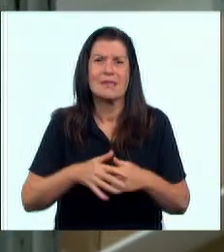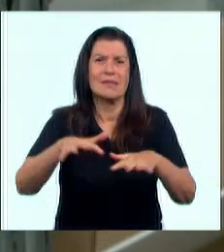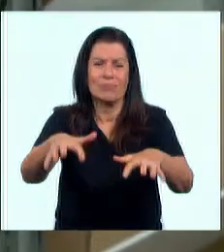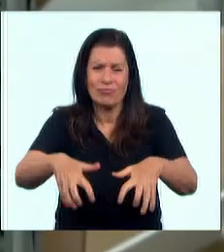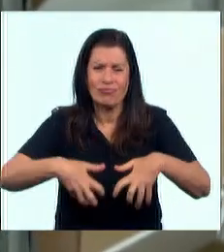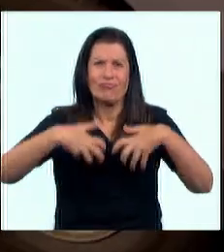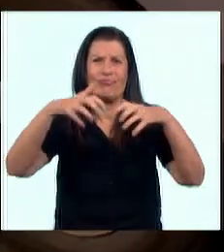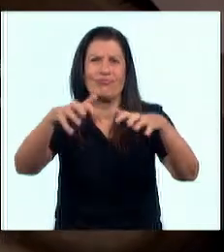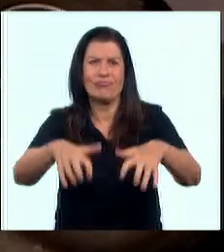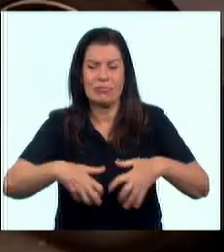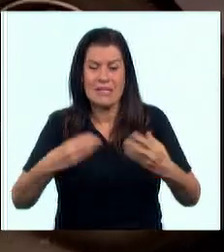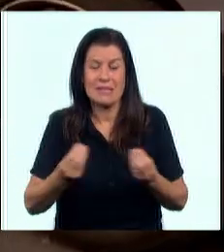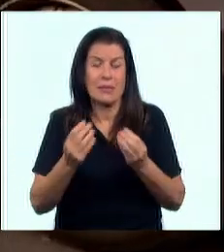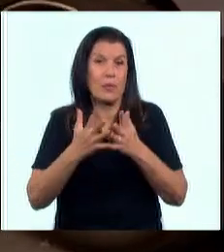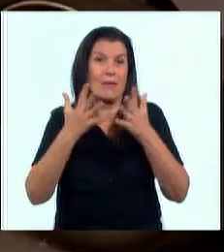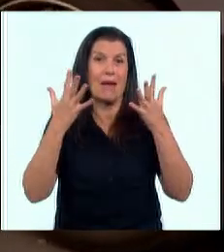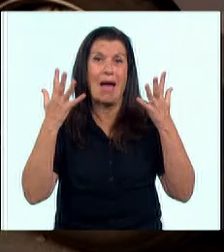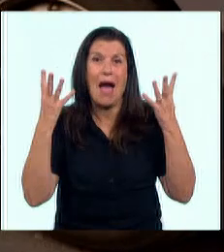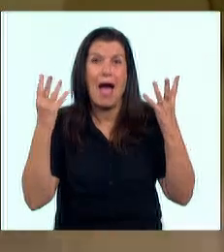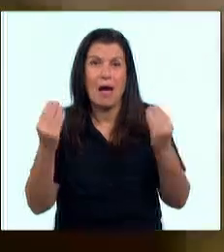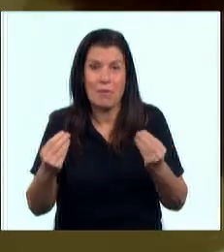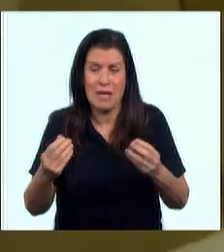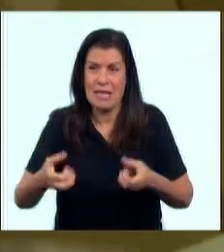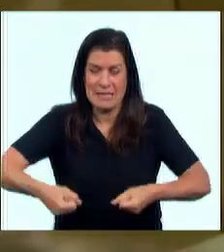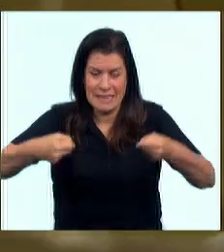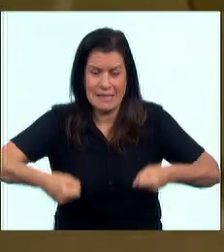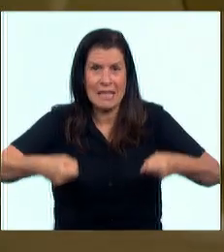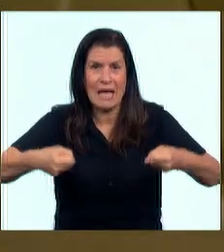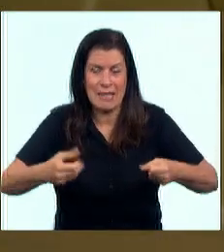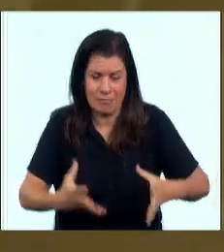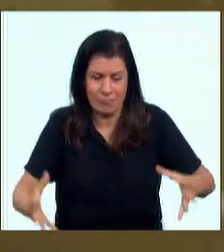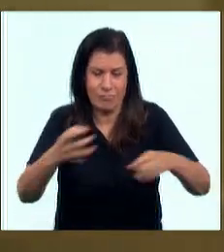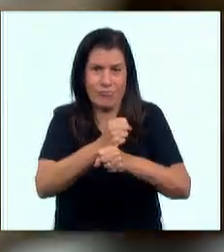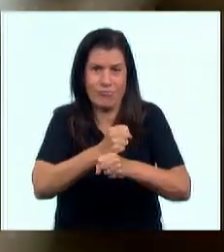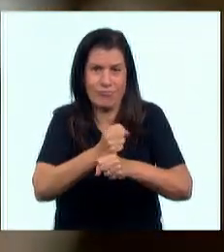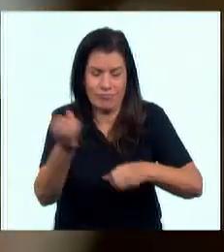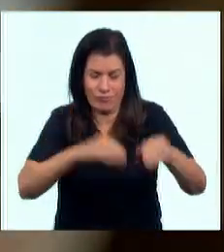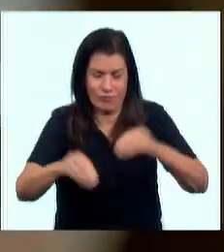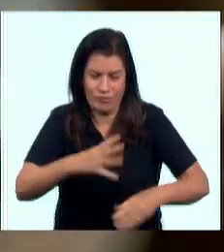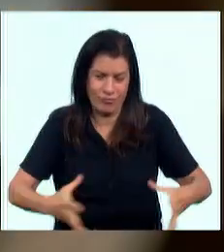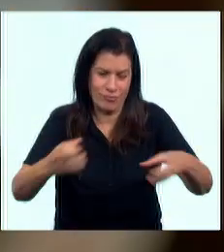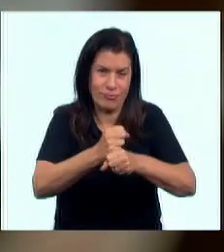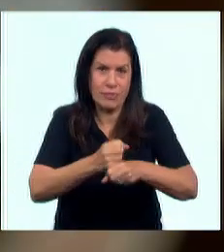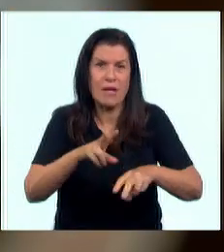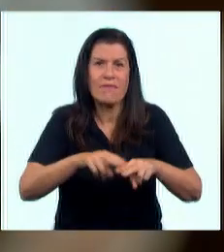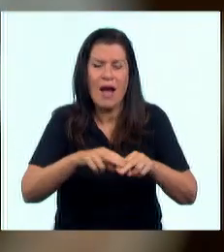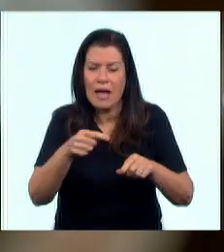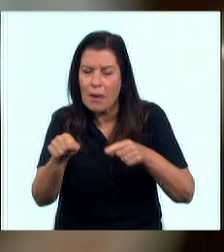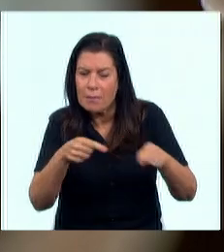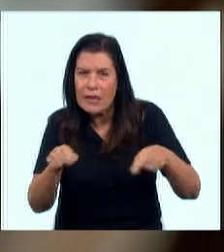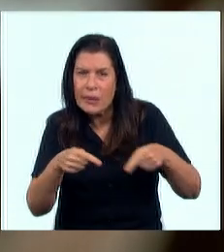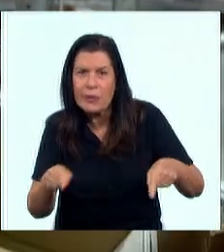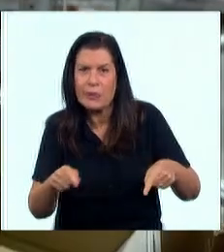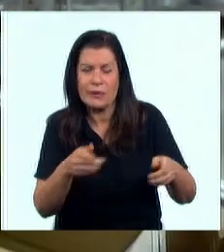בכמויות, הביאו אותם בסקים ענקיים, ואז מתחילה המלאכה של המיון והסידור והניסיון לאתר